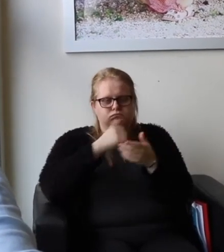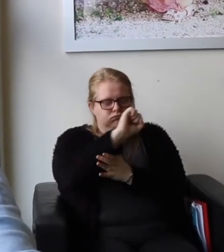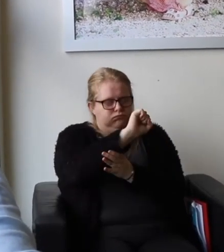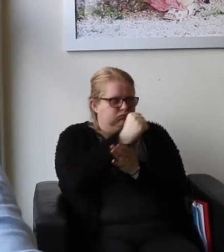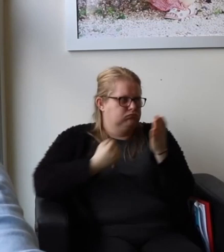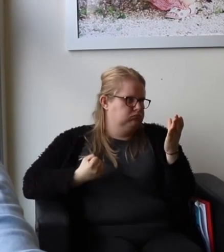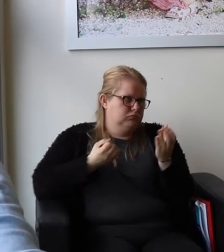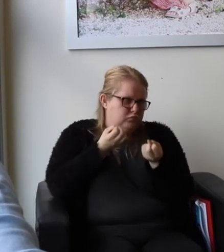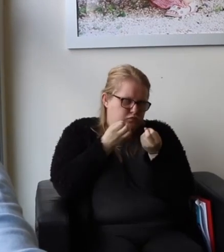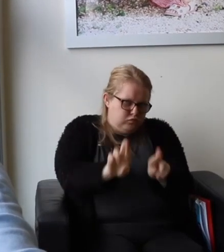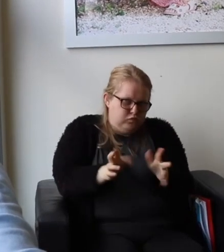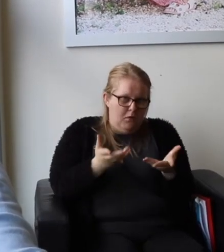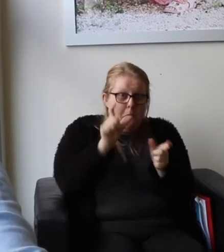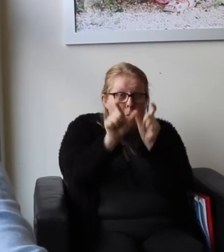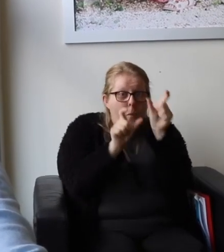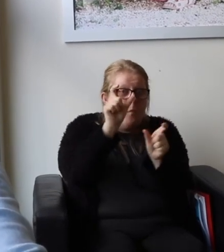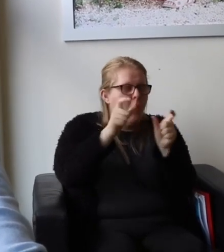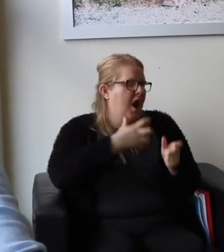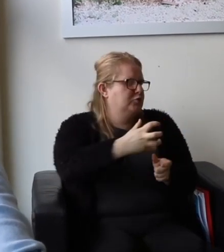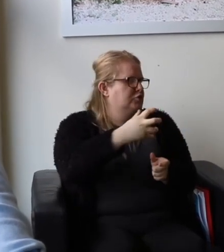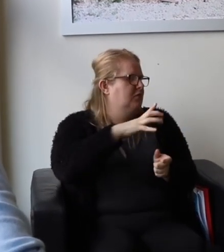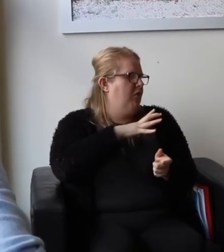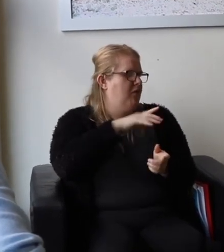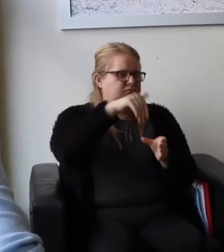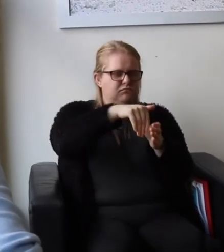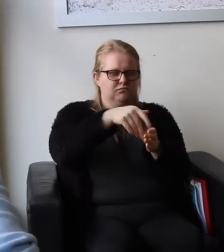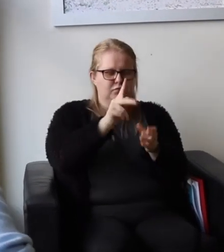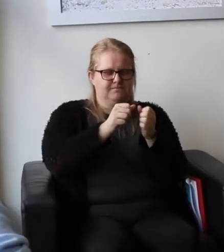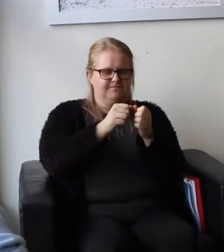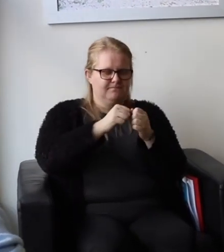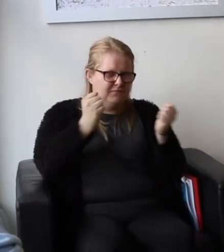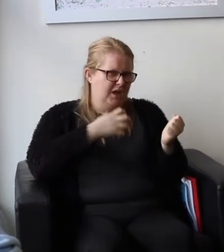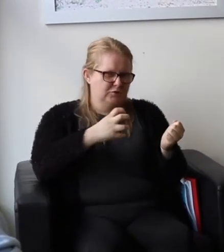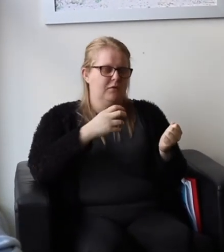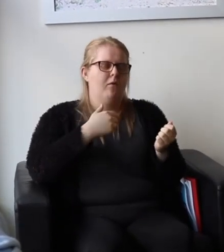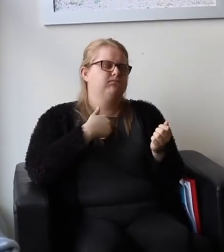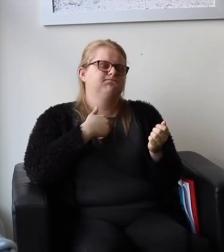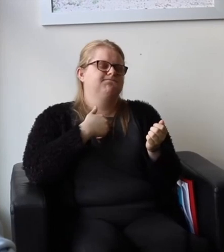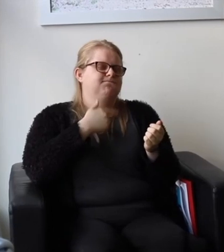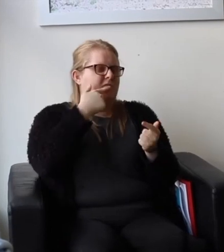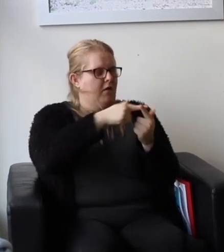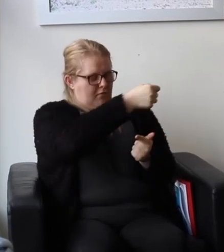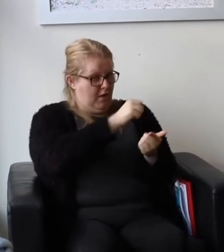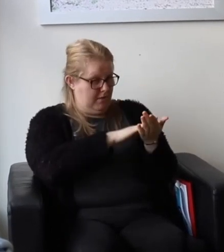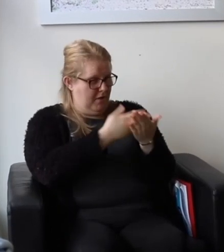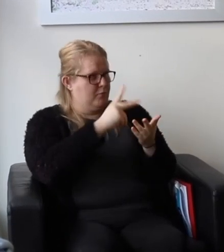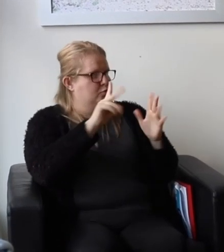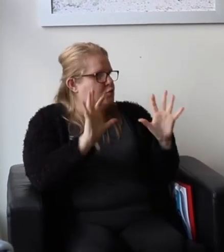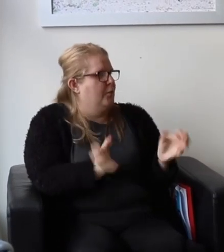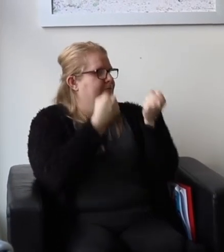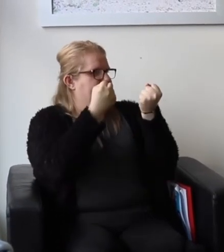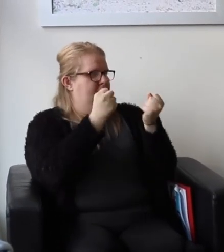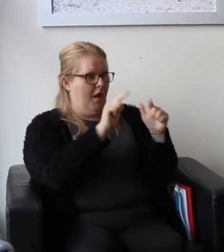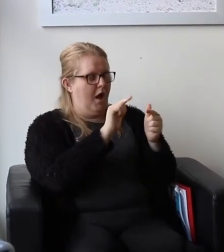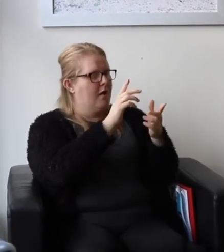l'interprète, je serais complètement noyée, ça c'est sûr. Les mots, en plus, voilà, c'est un vocabulaire riche, un vocabulaire médical. Voilà, mais